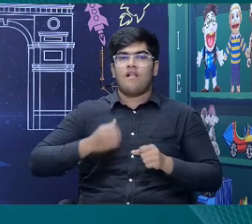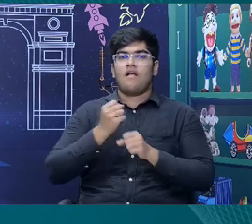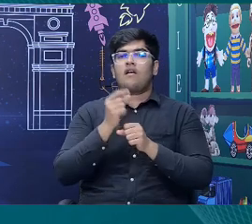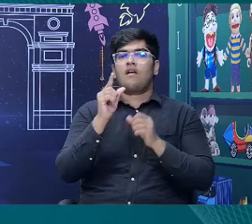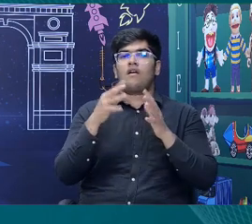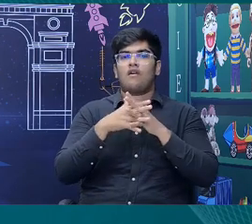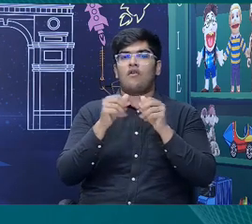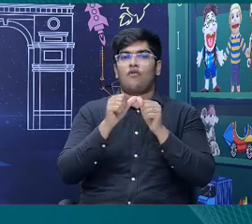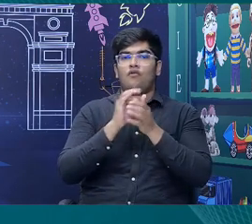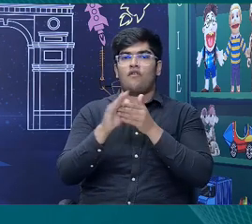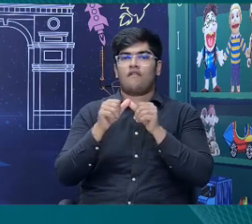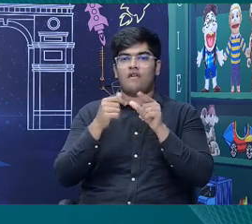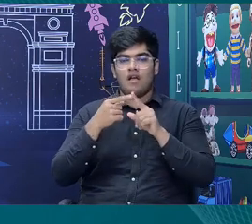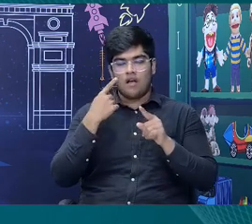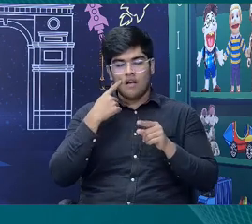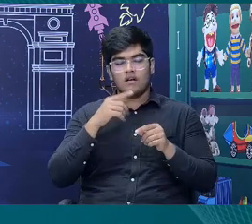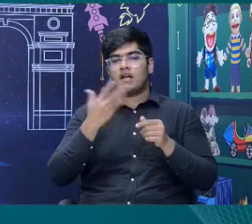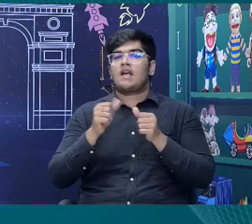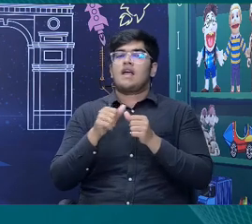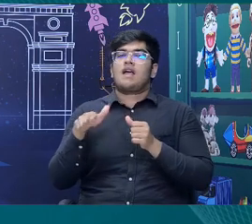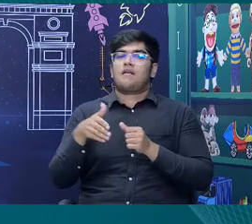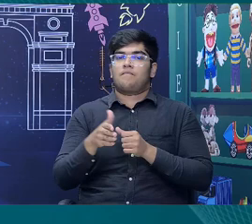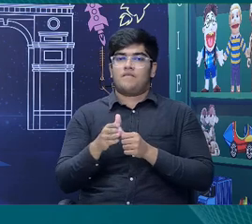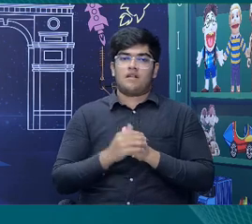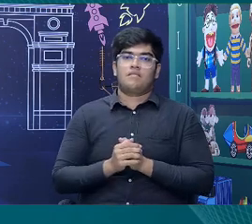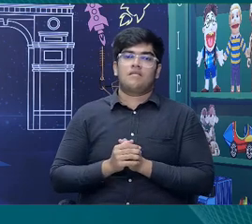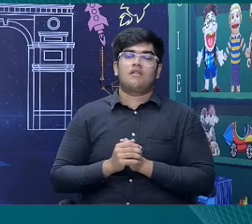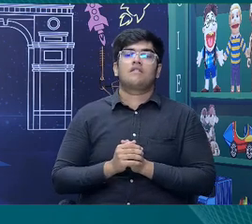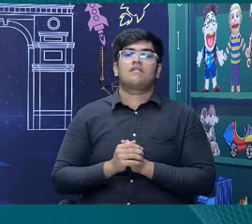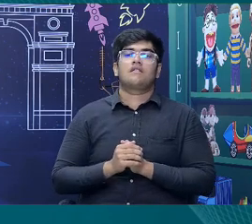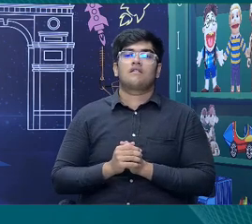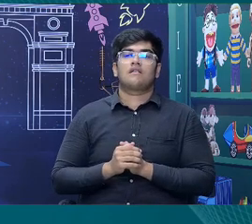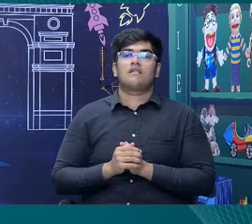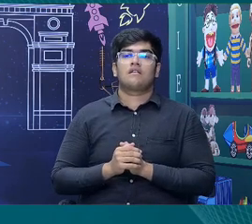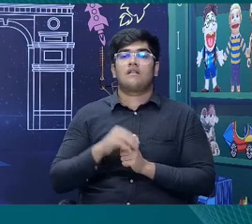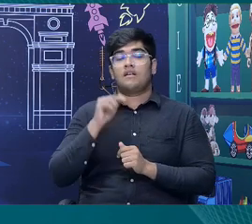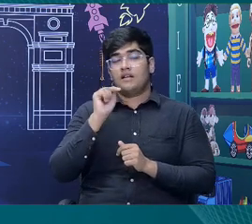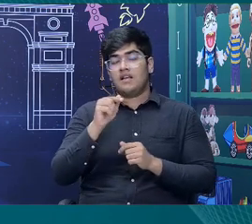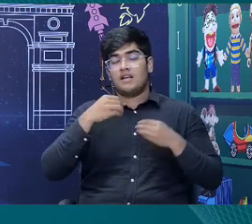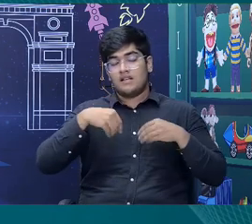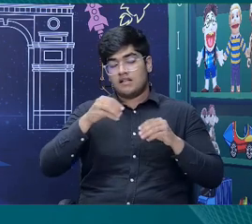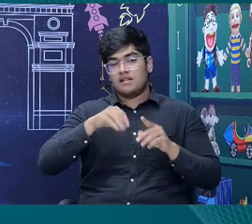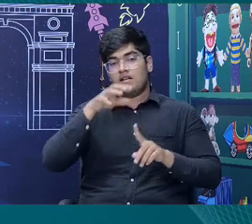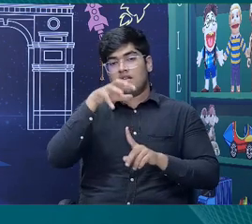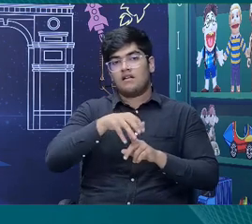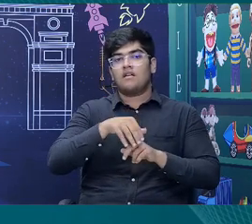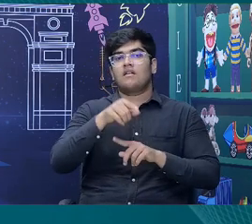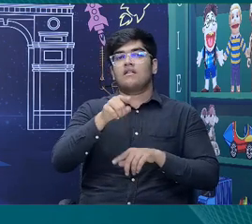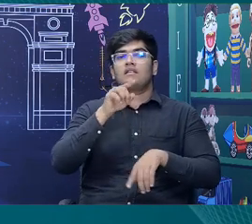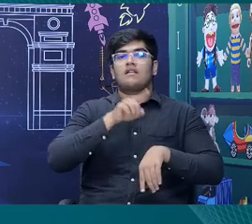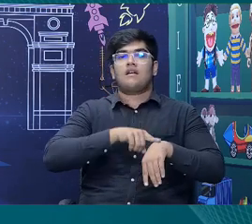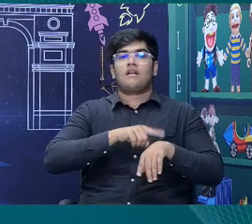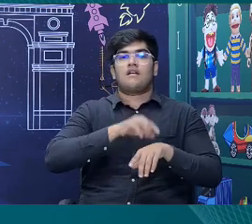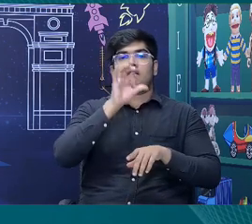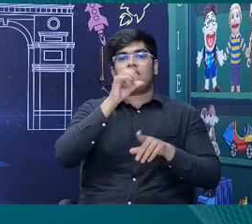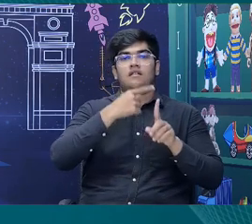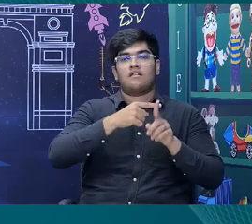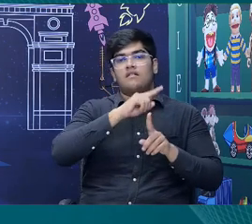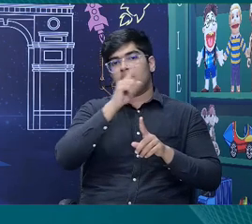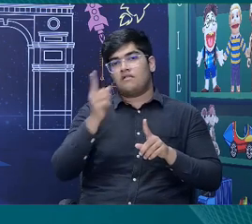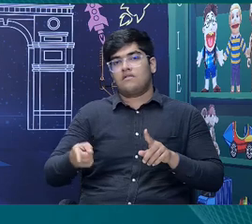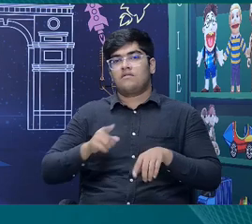अहमदाबाद एंड दीज सेल्स काउंटर फंक्शनल फ्रॉम टाइमिंग्स आर 9:30